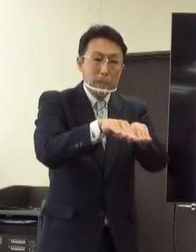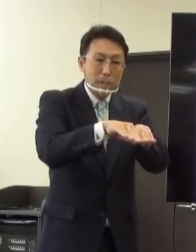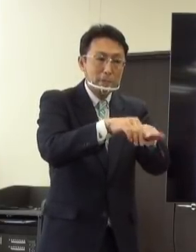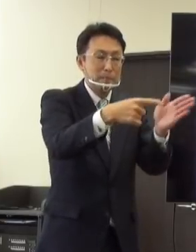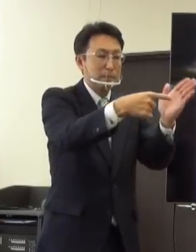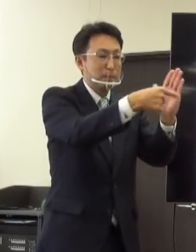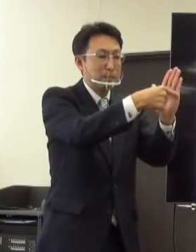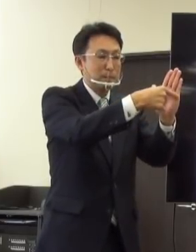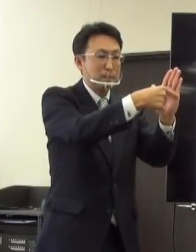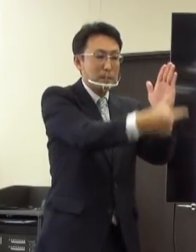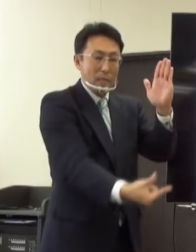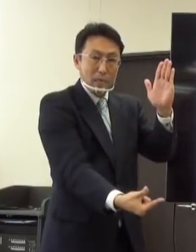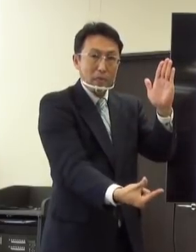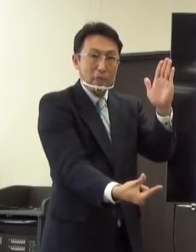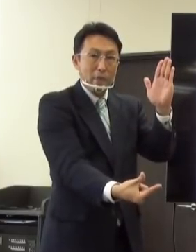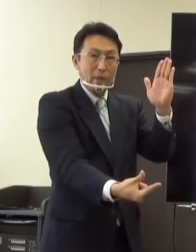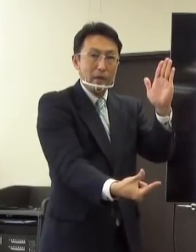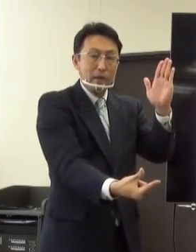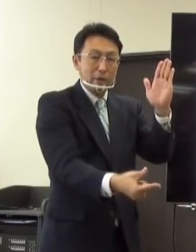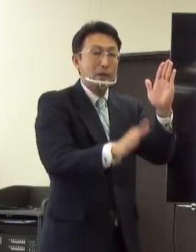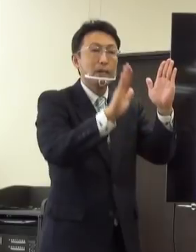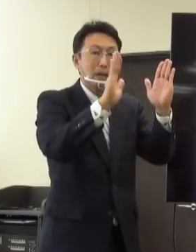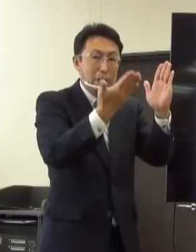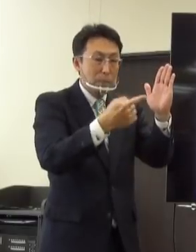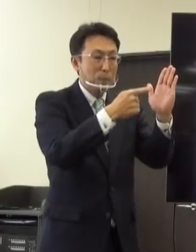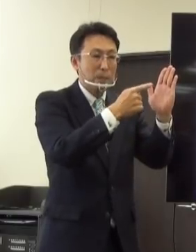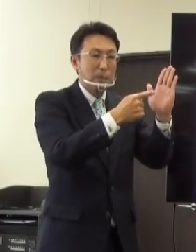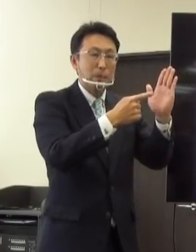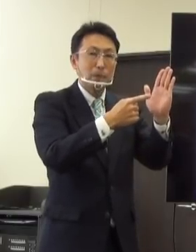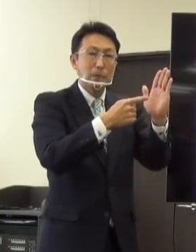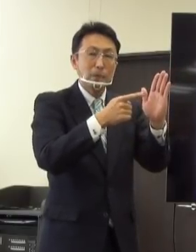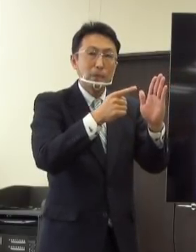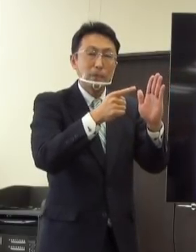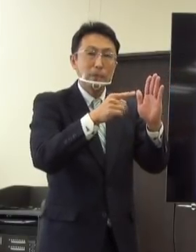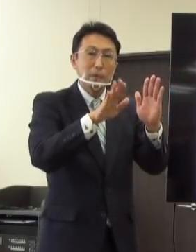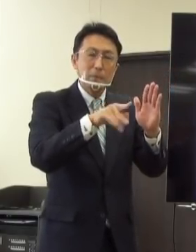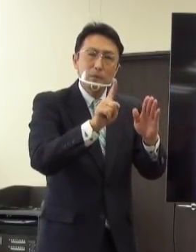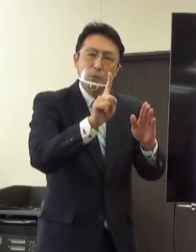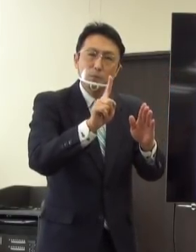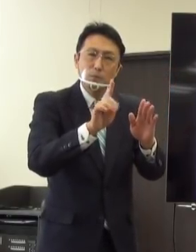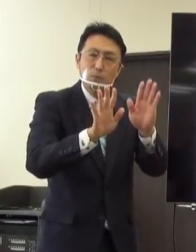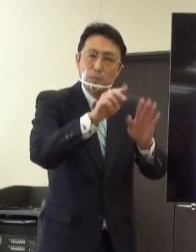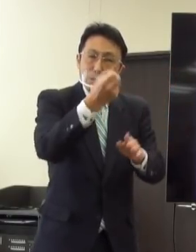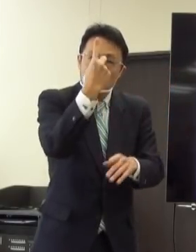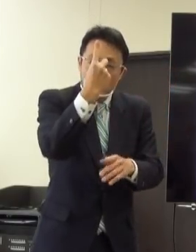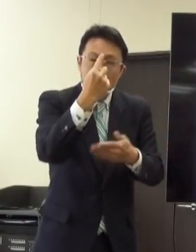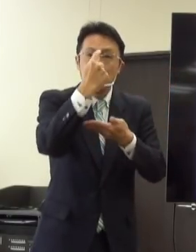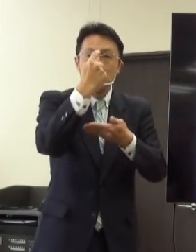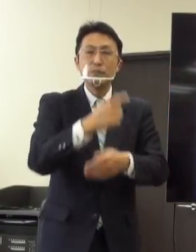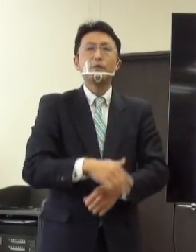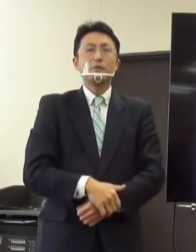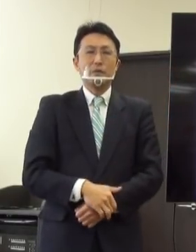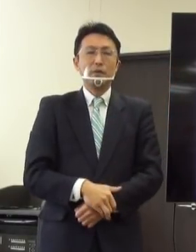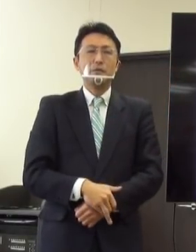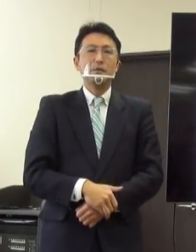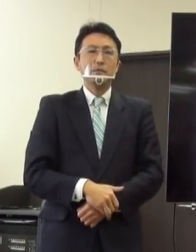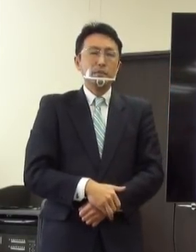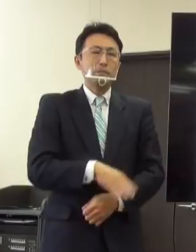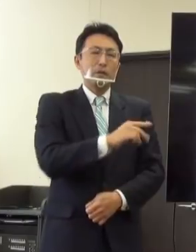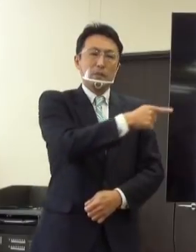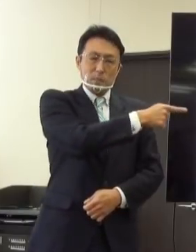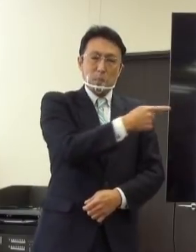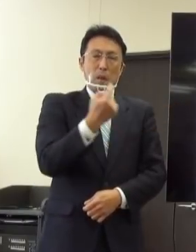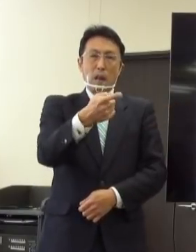臨番の体制強化しなきゃいけないけど、それはもう事実上今難しいというようなことだということなんですか。 強化というよりも、もう穴埋